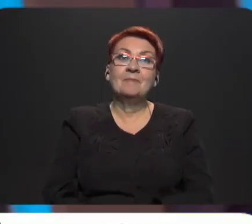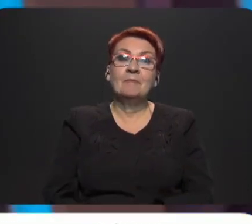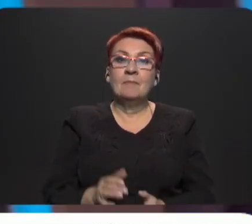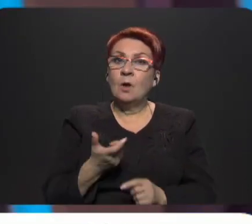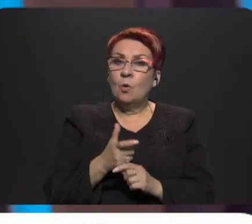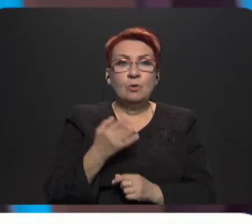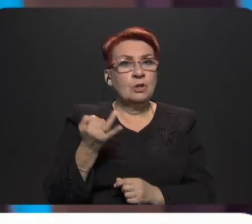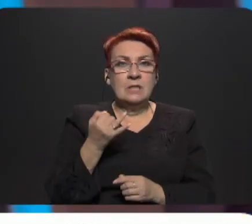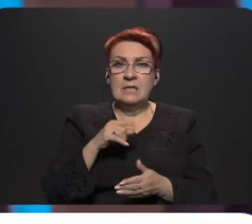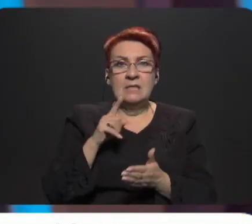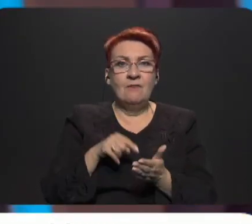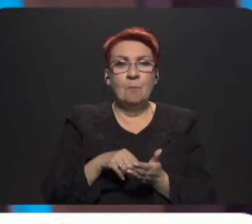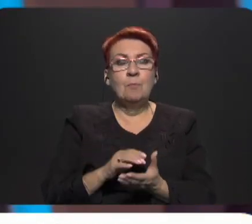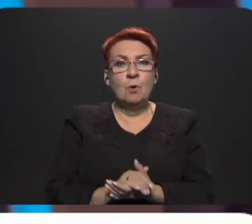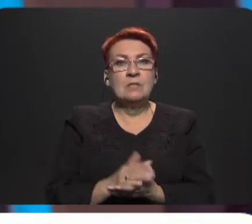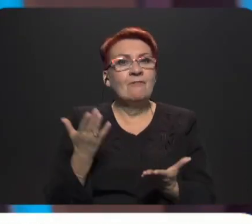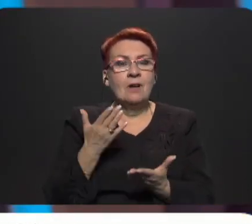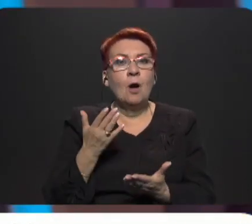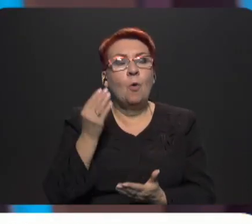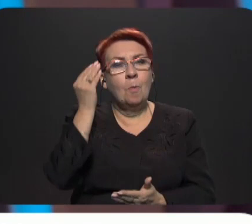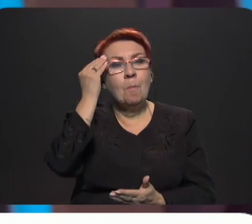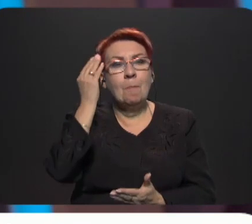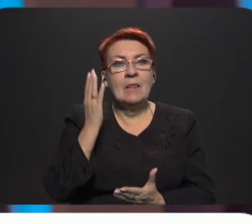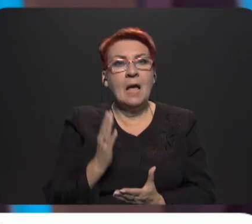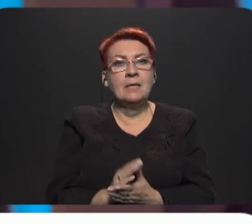очень интересный вопрос, батюшка. Знаете, в каком плане?